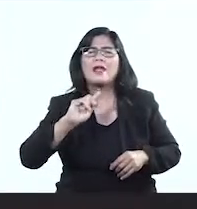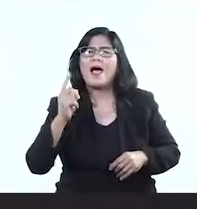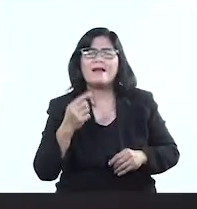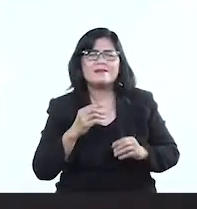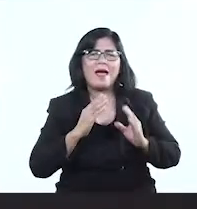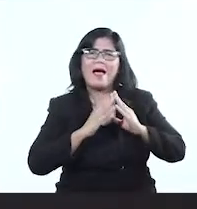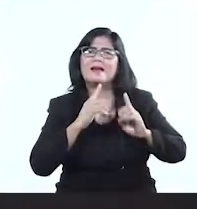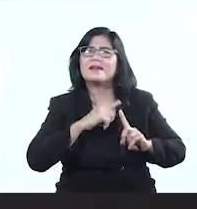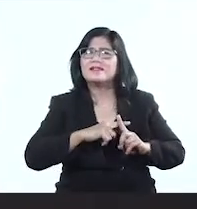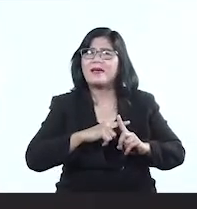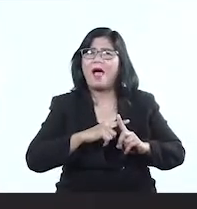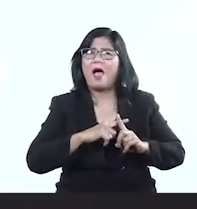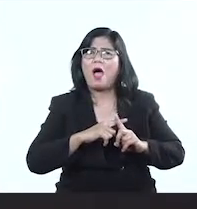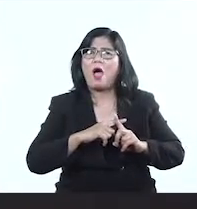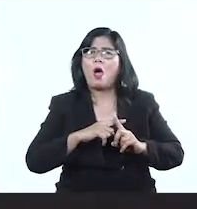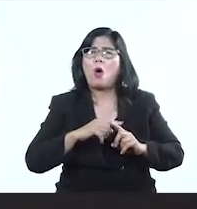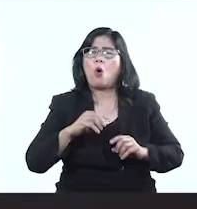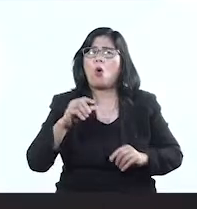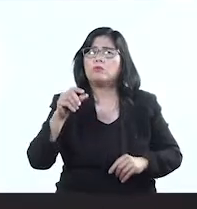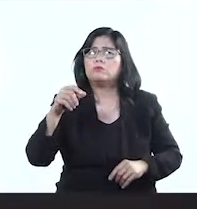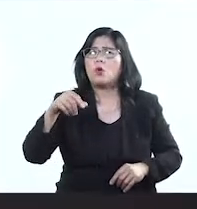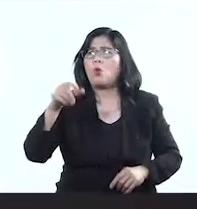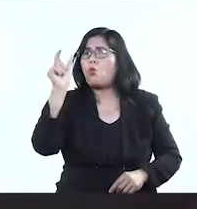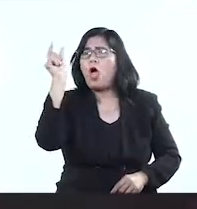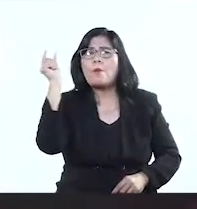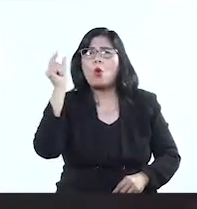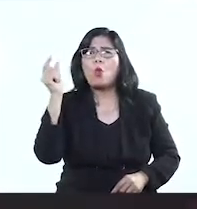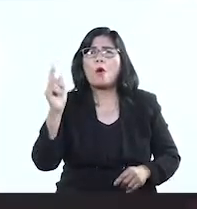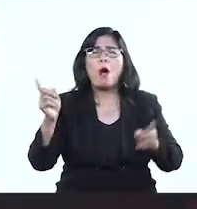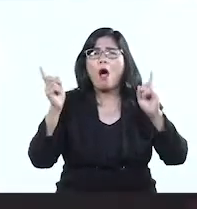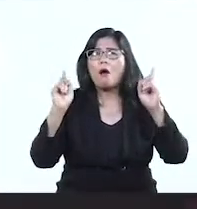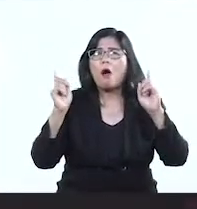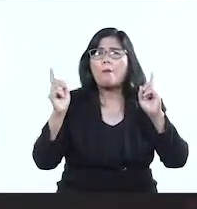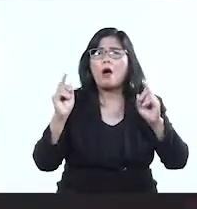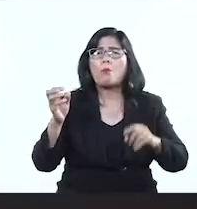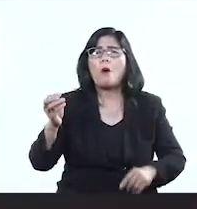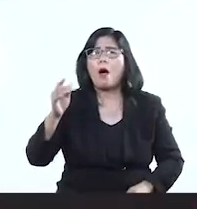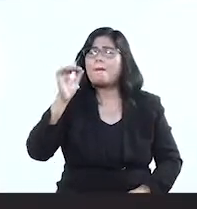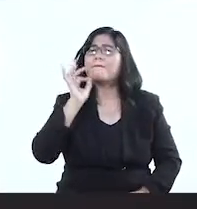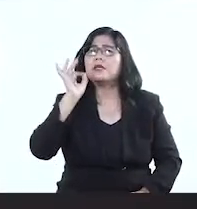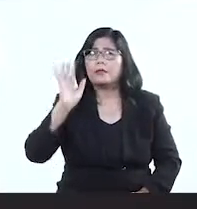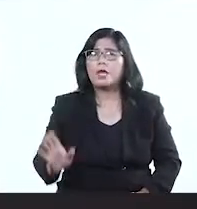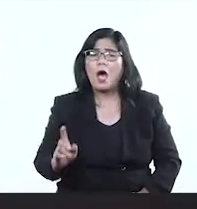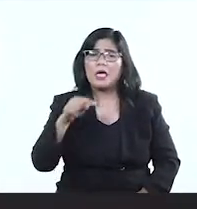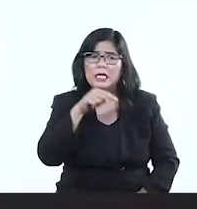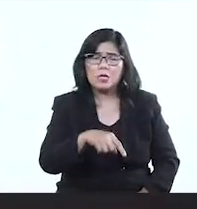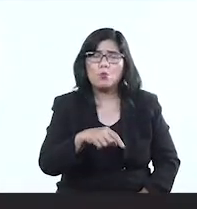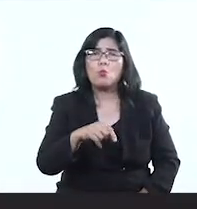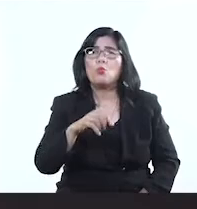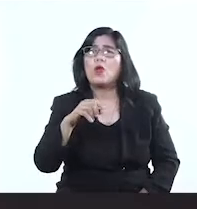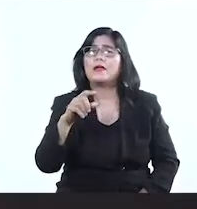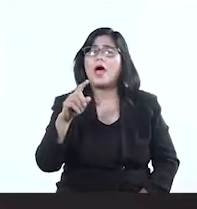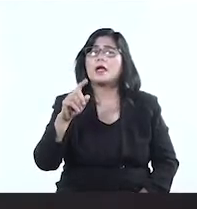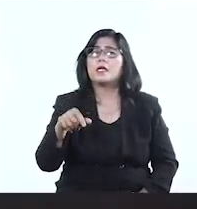hanya melanda tokoh-tokoh agama bukan hanya melanda kegiatan-kegiatan agama ini mulai dari orang nomor